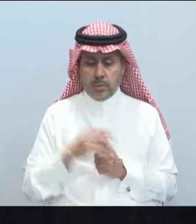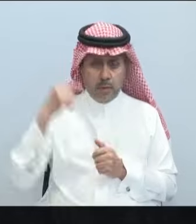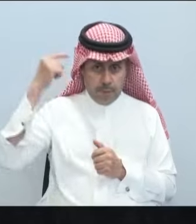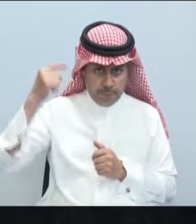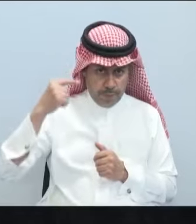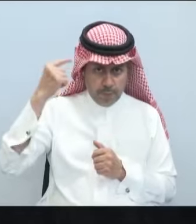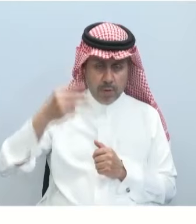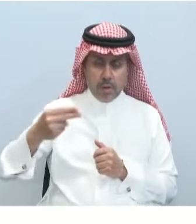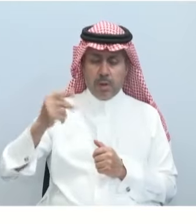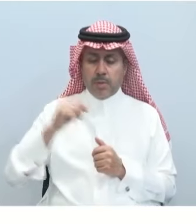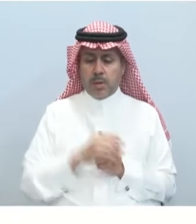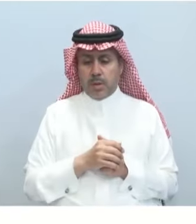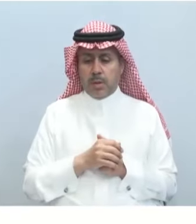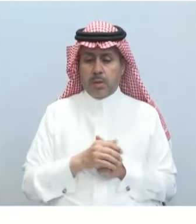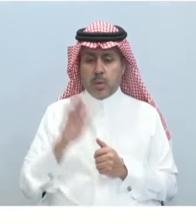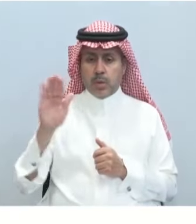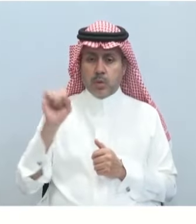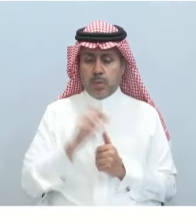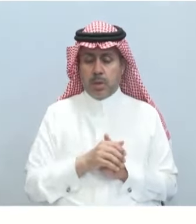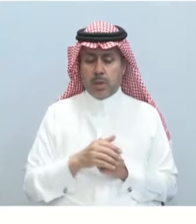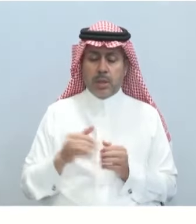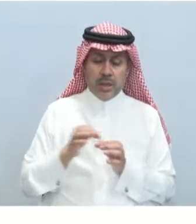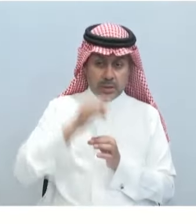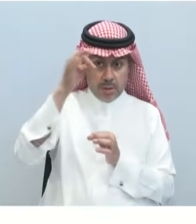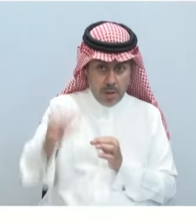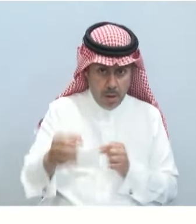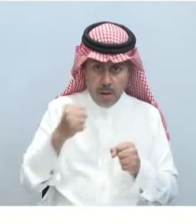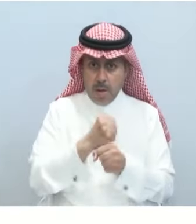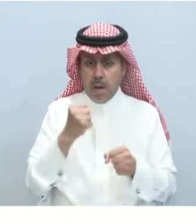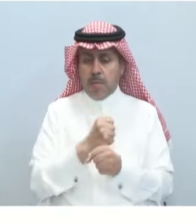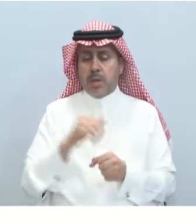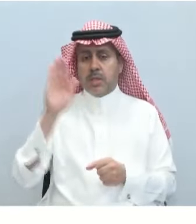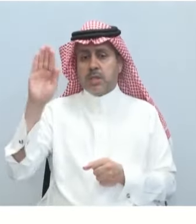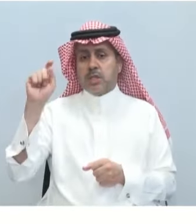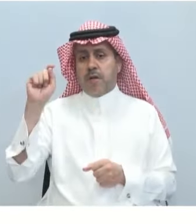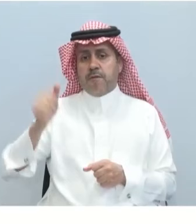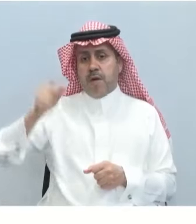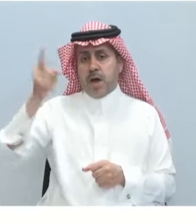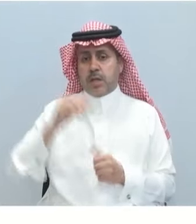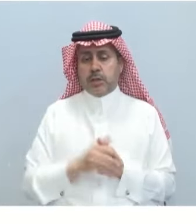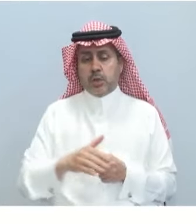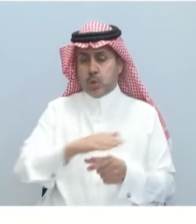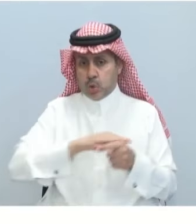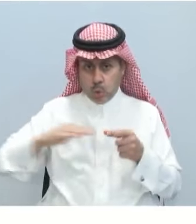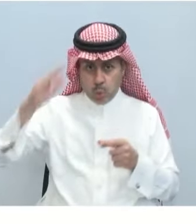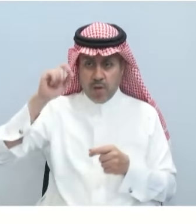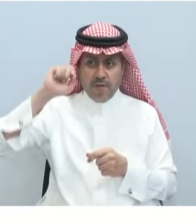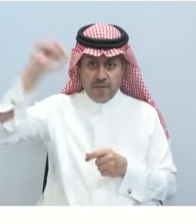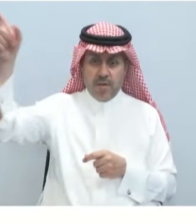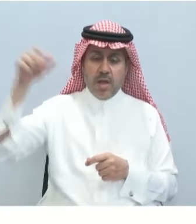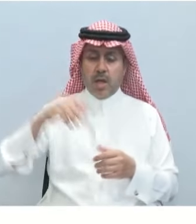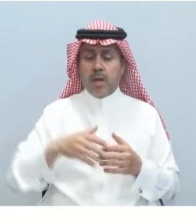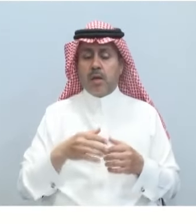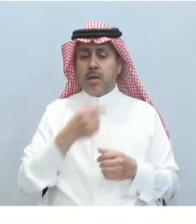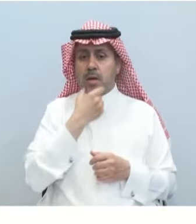اللا وسميه الانتقال الاملي بالسفاره السعوديه بمدينه لندن عاصمه المملك المتحده لمده عامين وكان